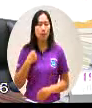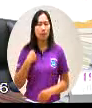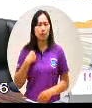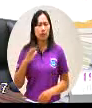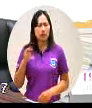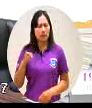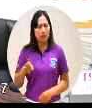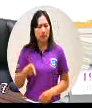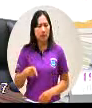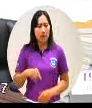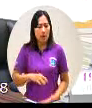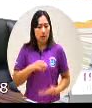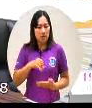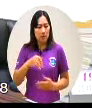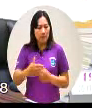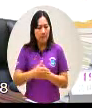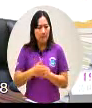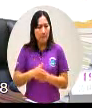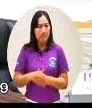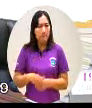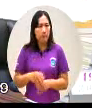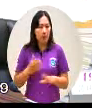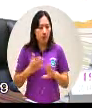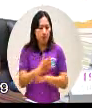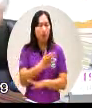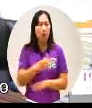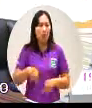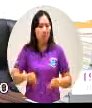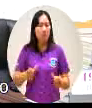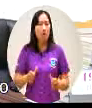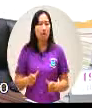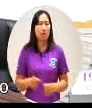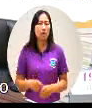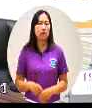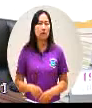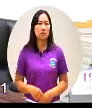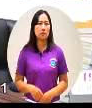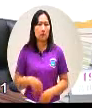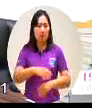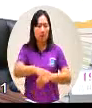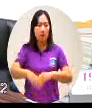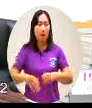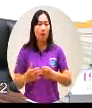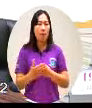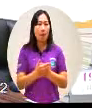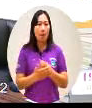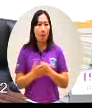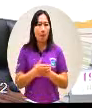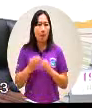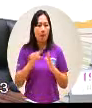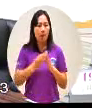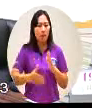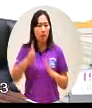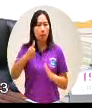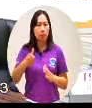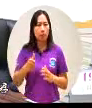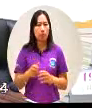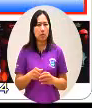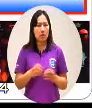我阮通过一下吼。啊，所以其实我要来和咱的环保局长吼，做一个探讨